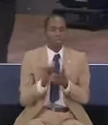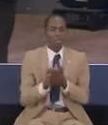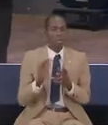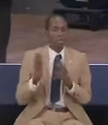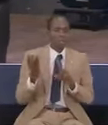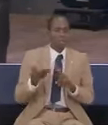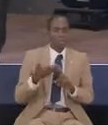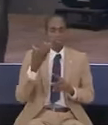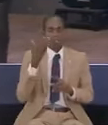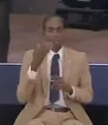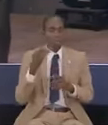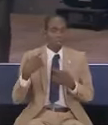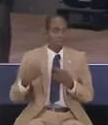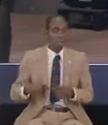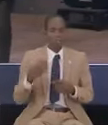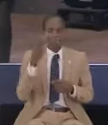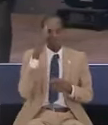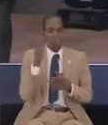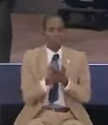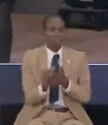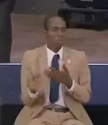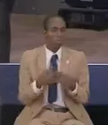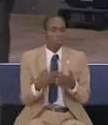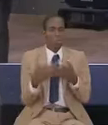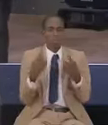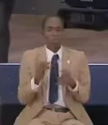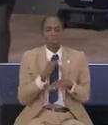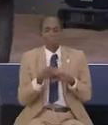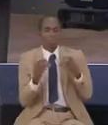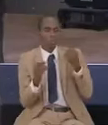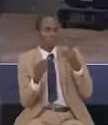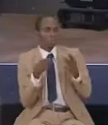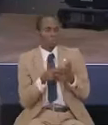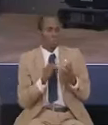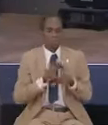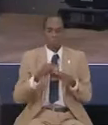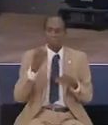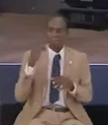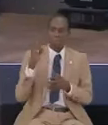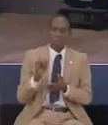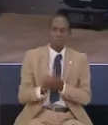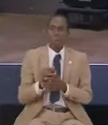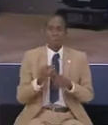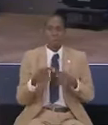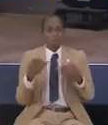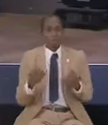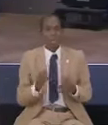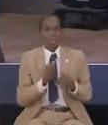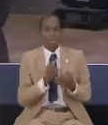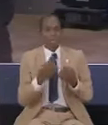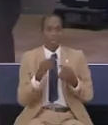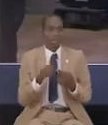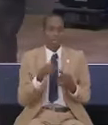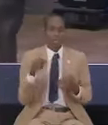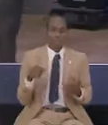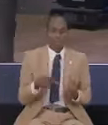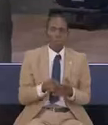quelque chose qui arrive oui je ne comprends pas ceci je comprends ceci mais je viens je me trouve dans cette situation